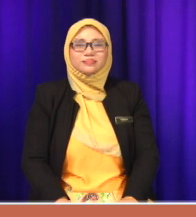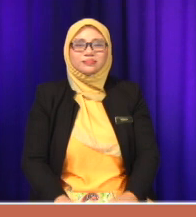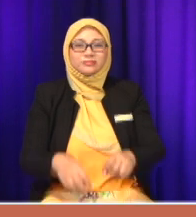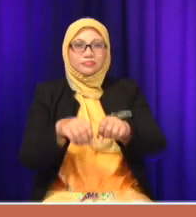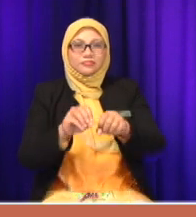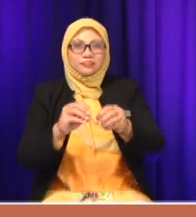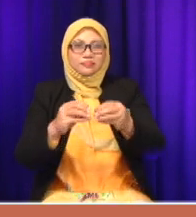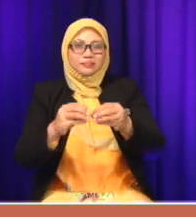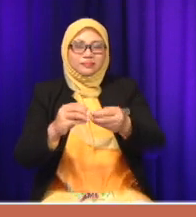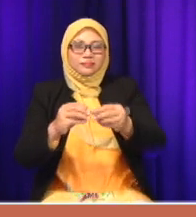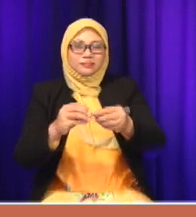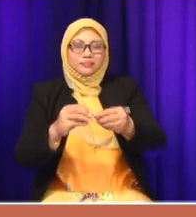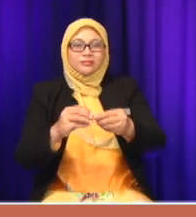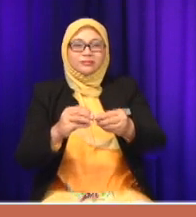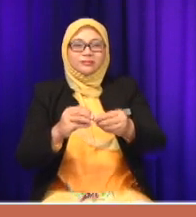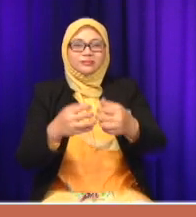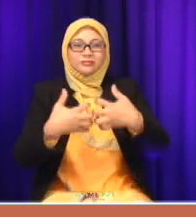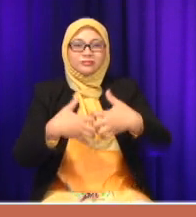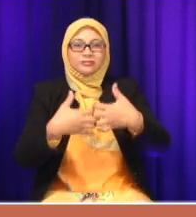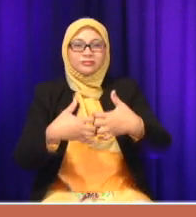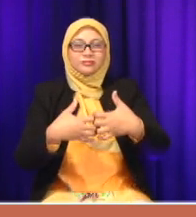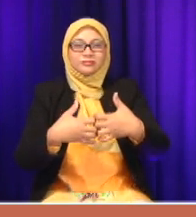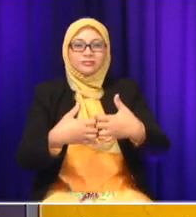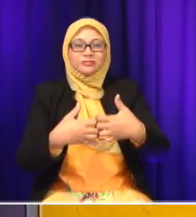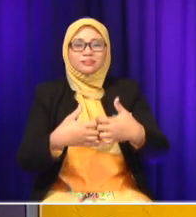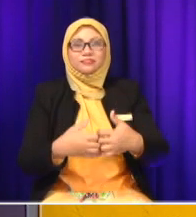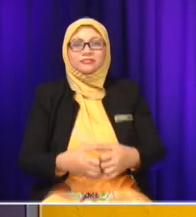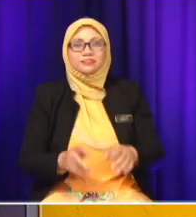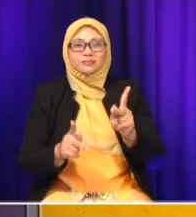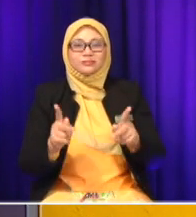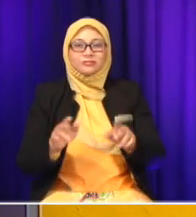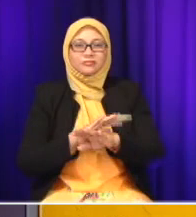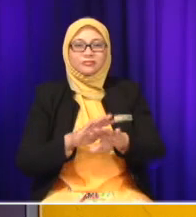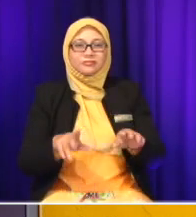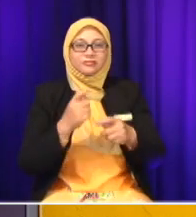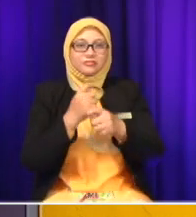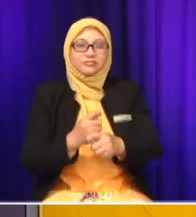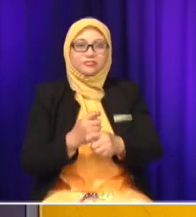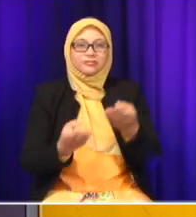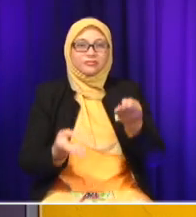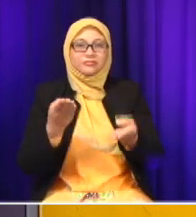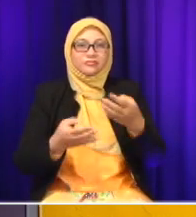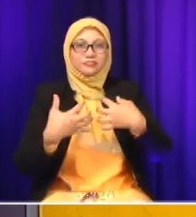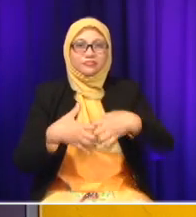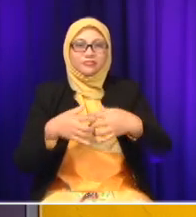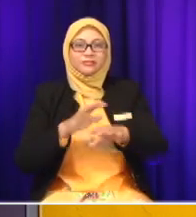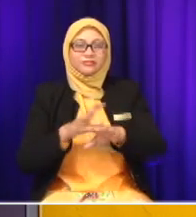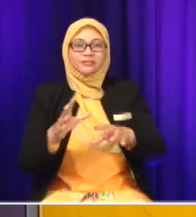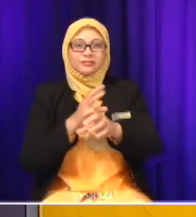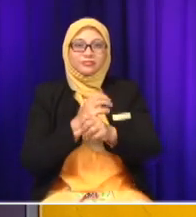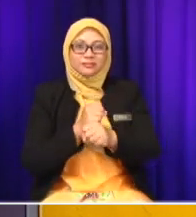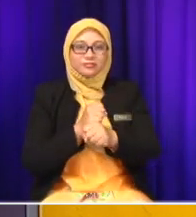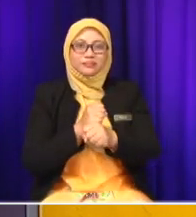injab okey kalau pelarasan pelarasan pemasaan tidak tepat kemungkinan Enjin tidak dapat mencapai